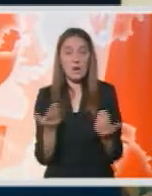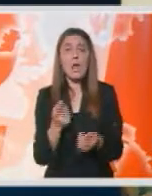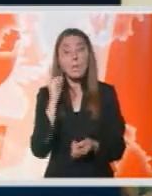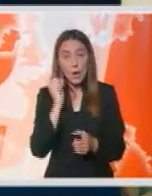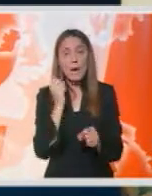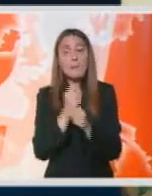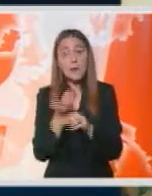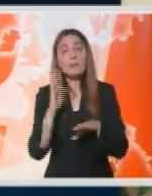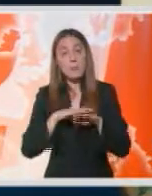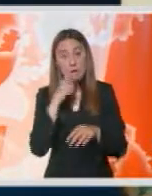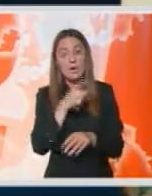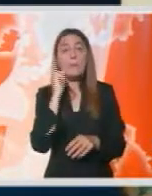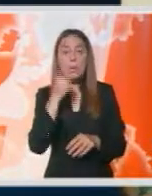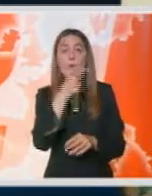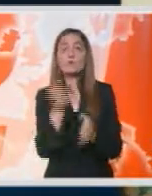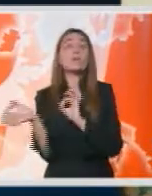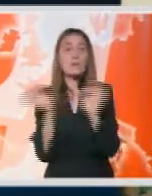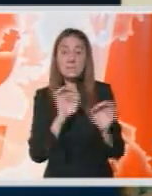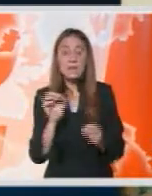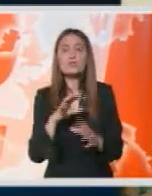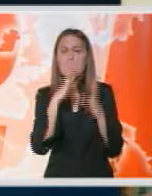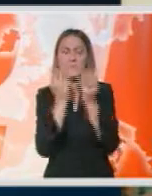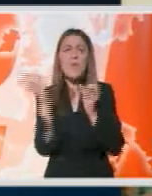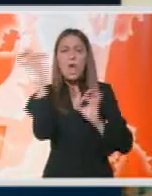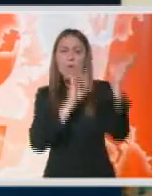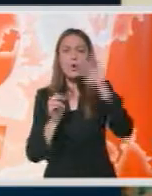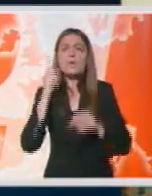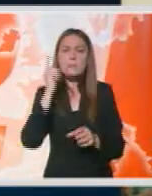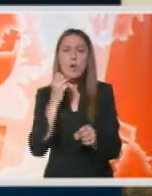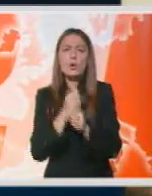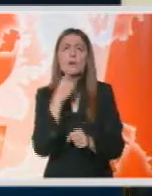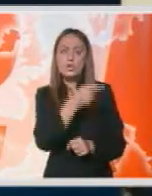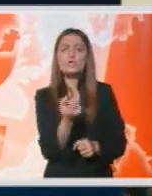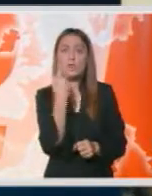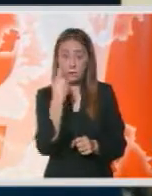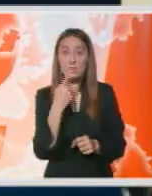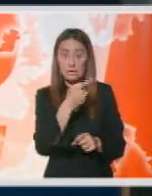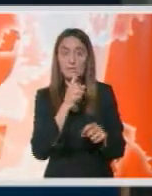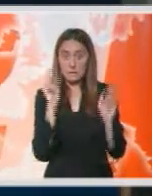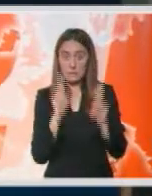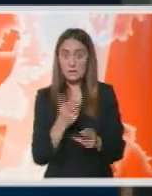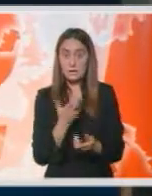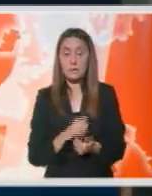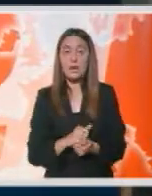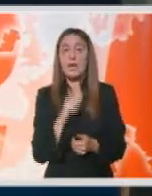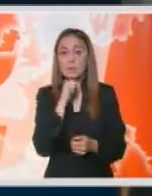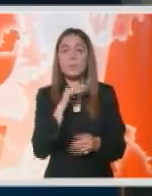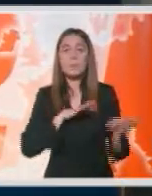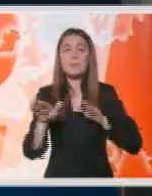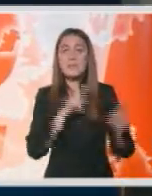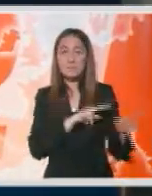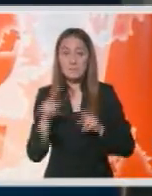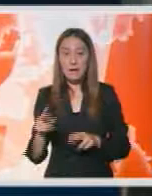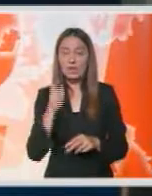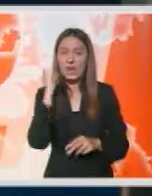da radimo na tome, moramo to da sredimo. I svi u Kongresu moraju da rade da se to dogodi, zar ne? I dok Ministarstvo pravde